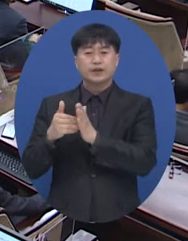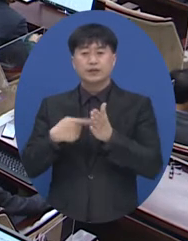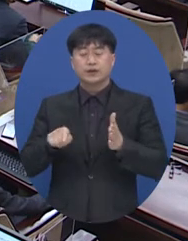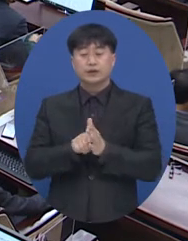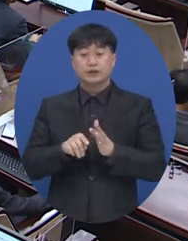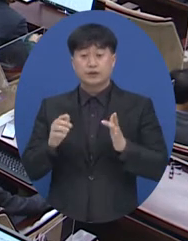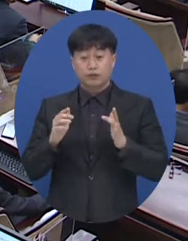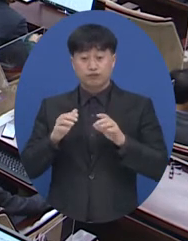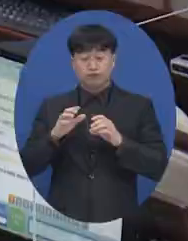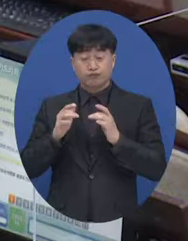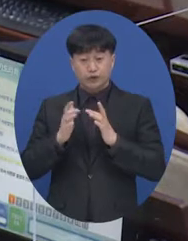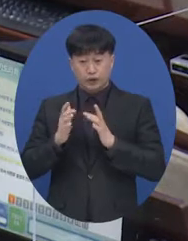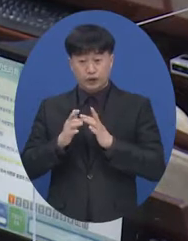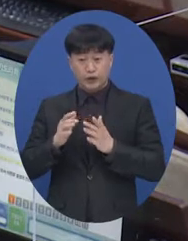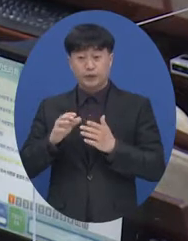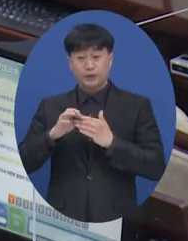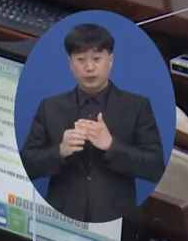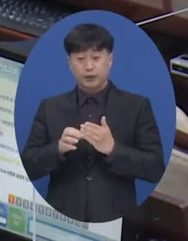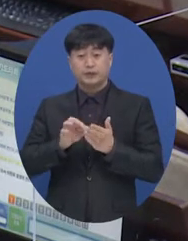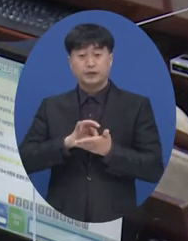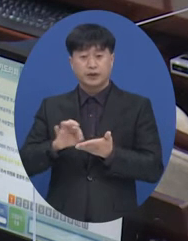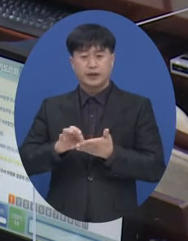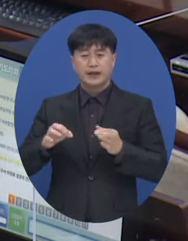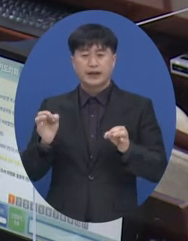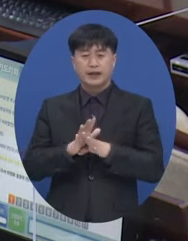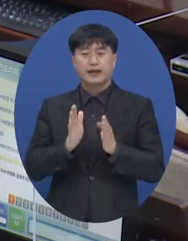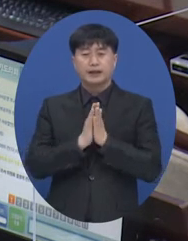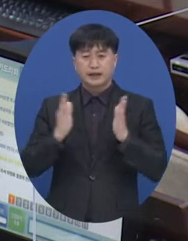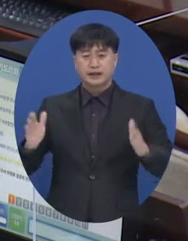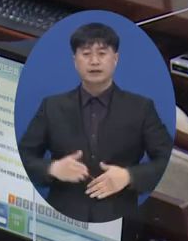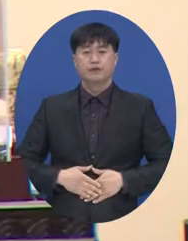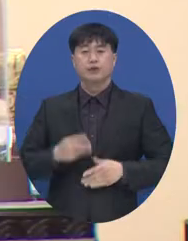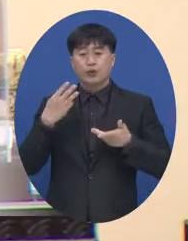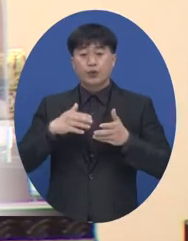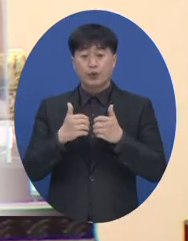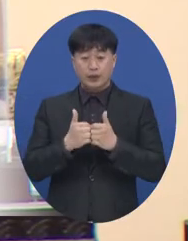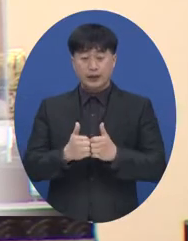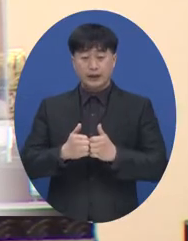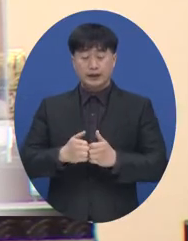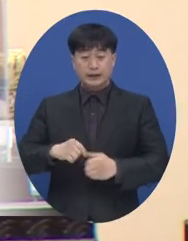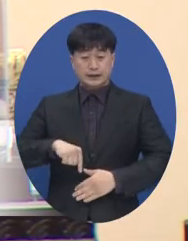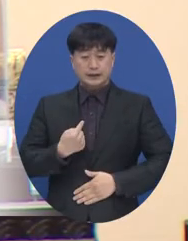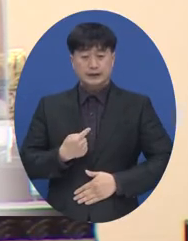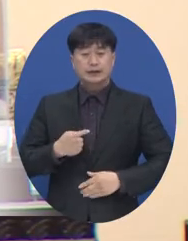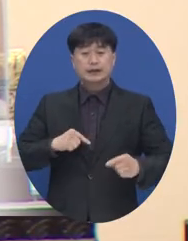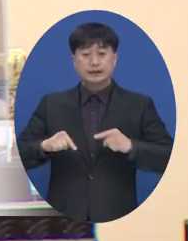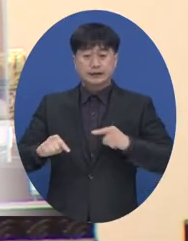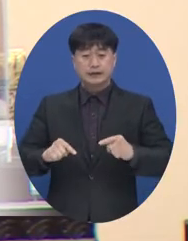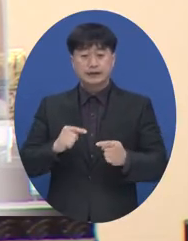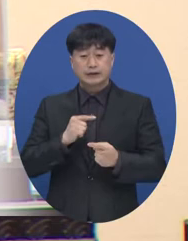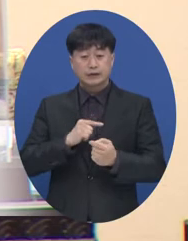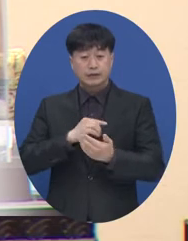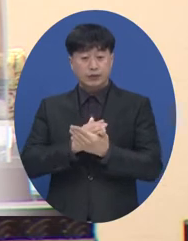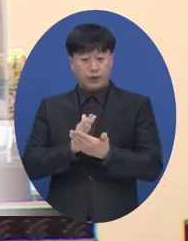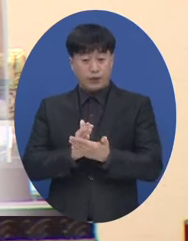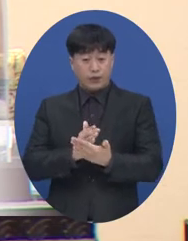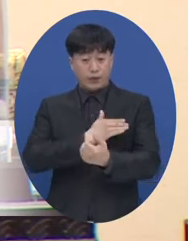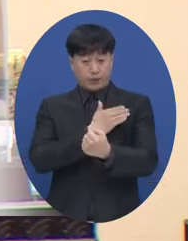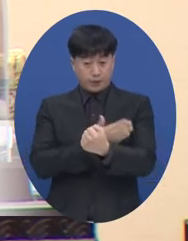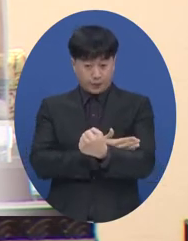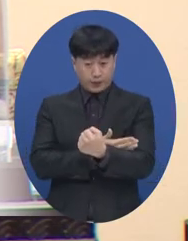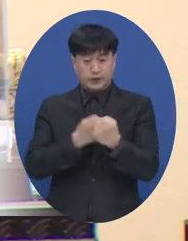회의 시스템을 활용하고 약식으로 진행했습니다 경기도 의원은 자지 붕권 이라는 새로운 시대를